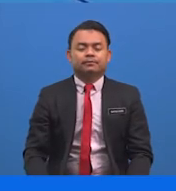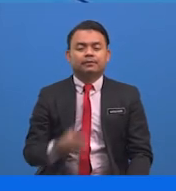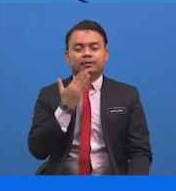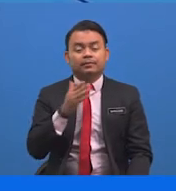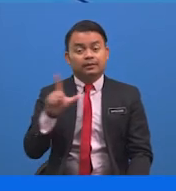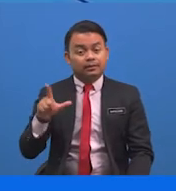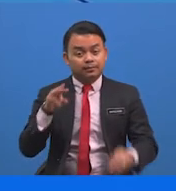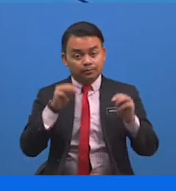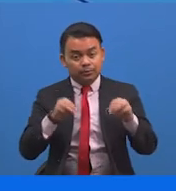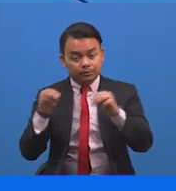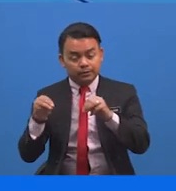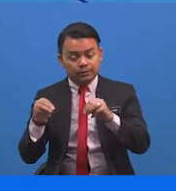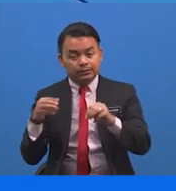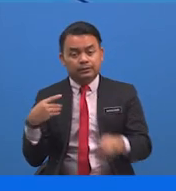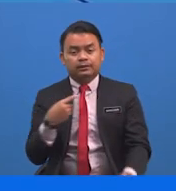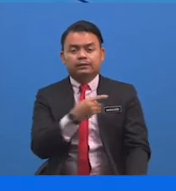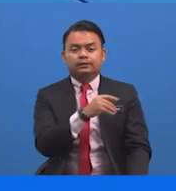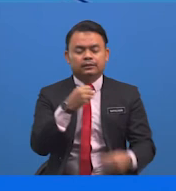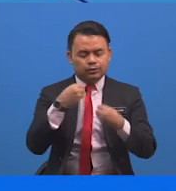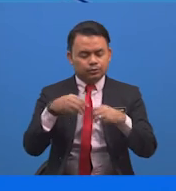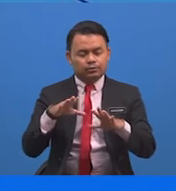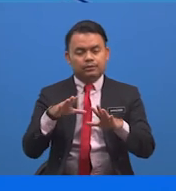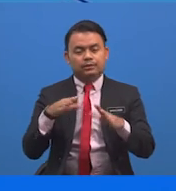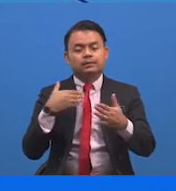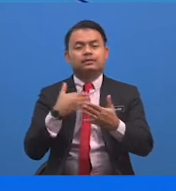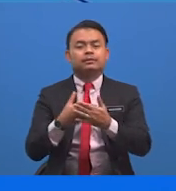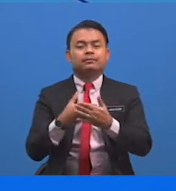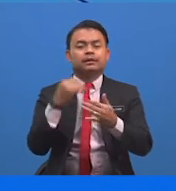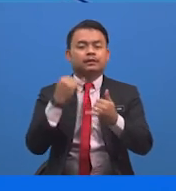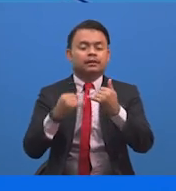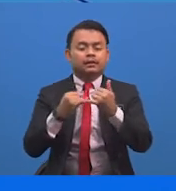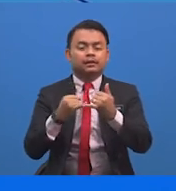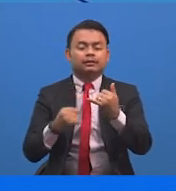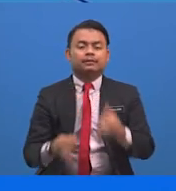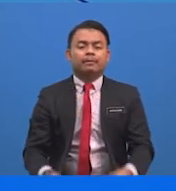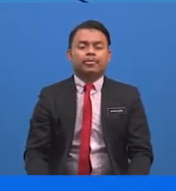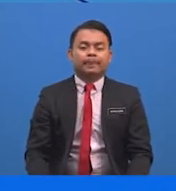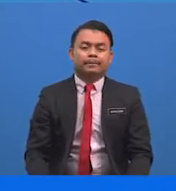Baiklah, murid-murid. Kita sudah pun sampai ke akhir rancangan untuk hari ini.